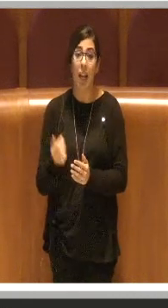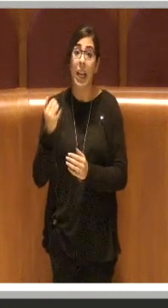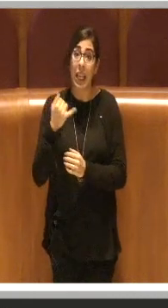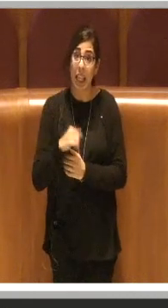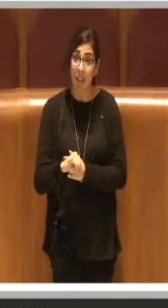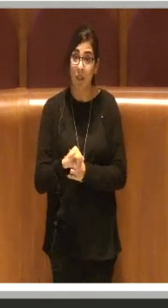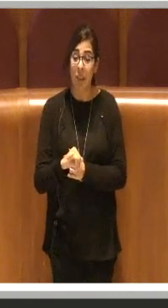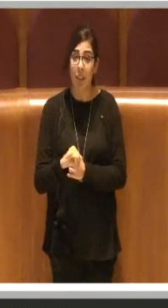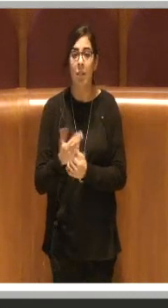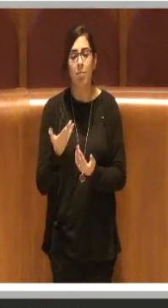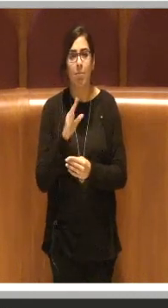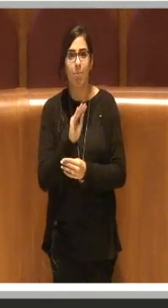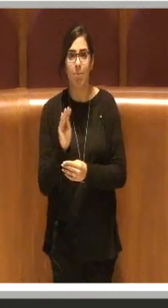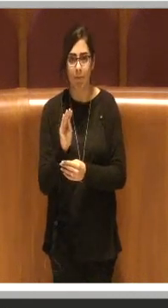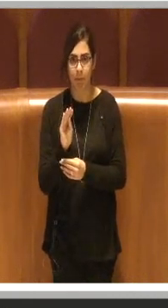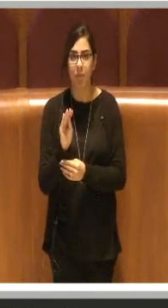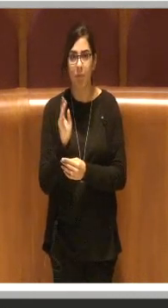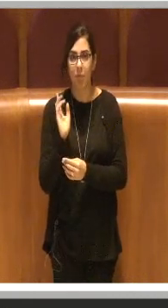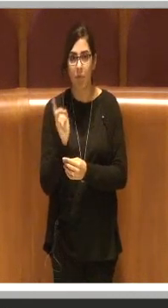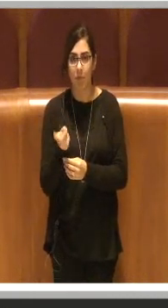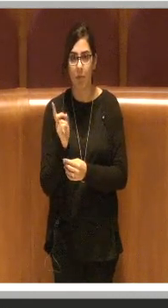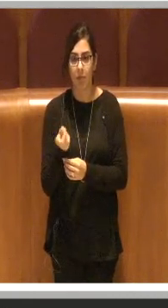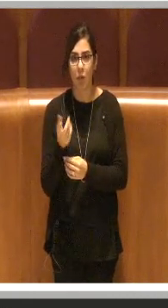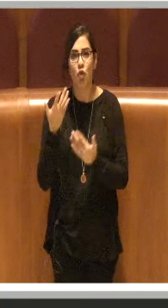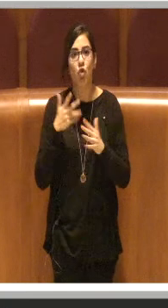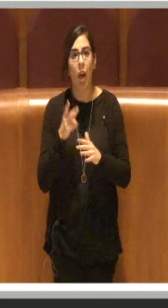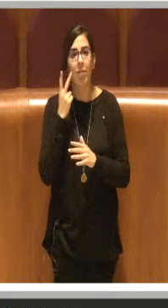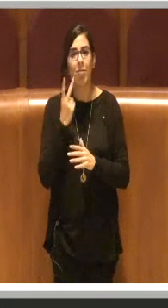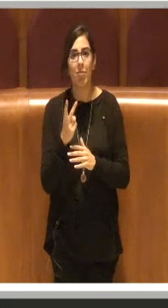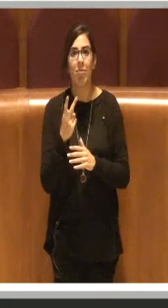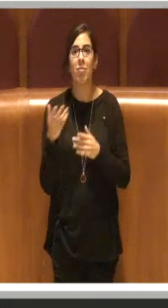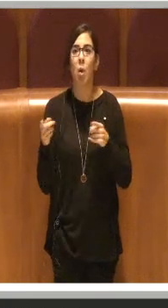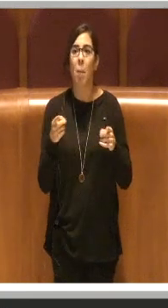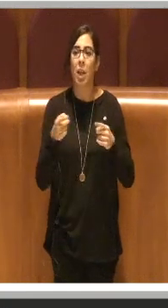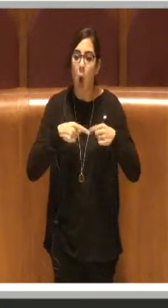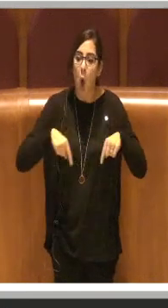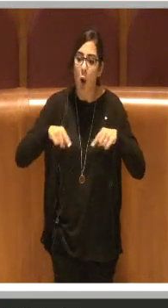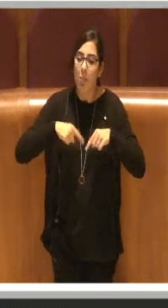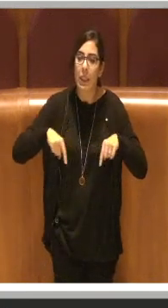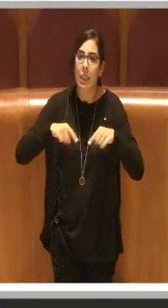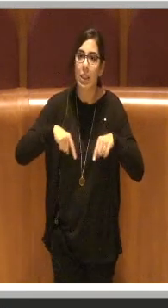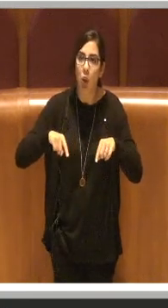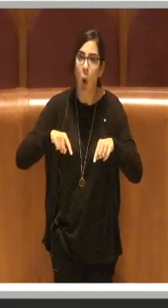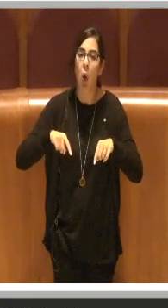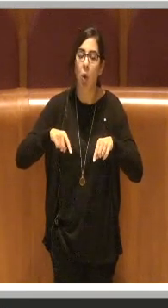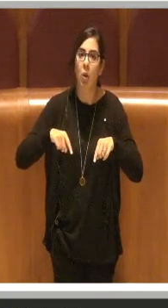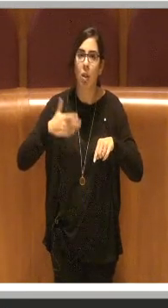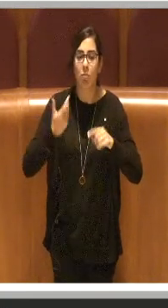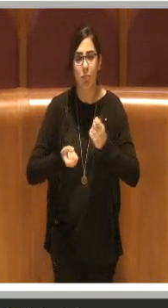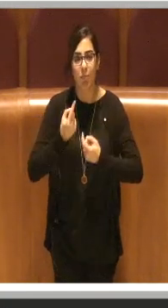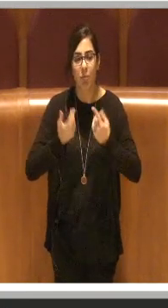la richiesta quindi è quella che in parte già era emersa nelle commissioni, ovvero quella di